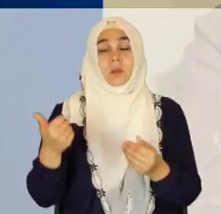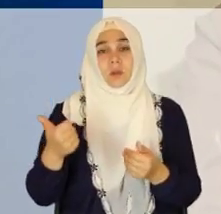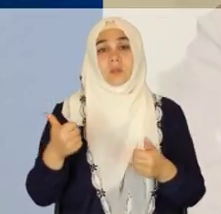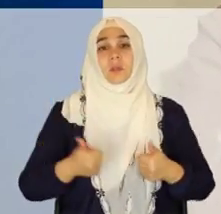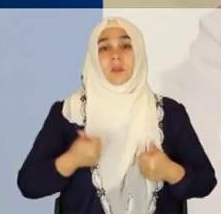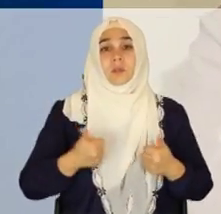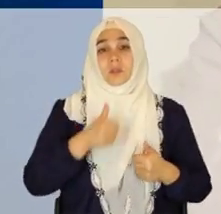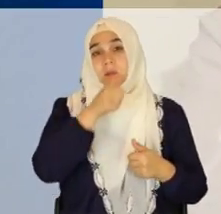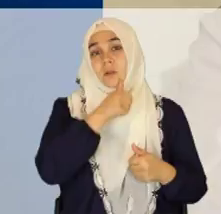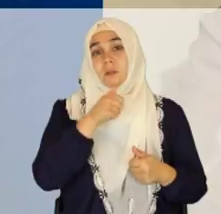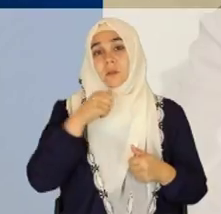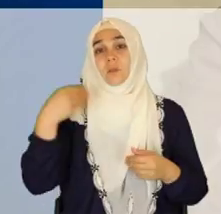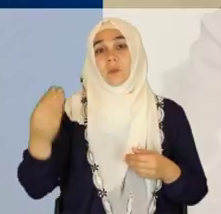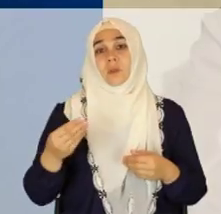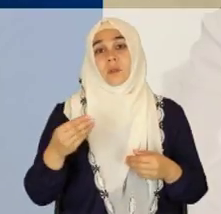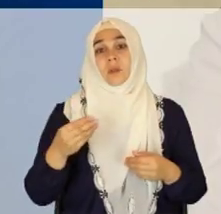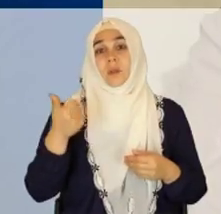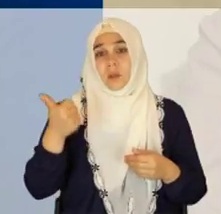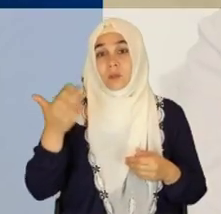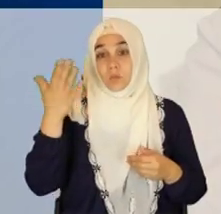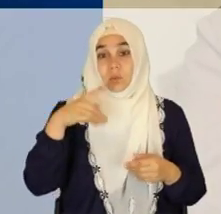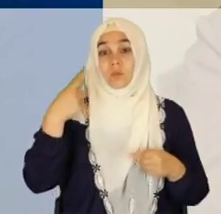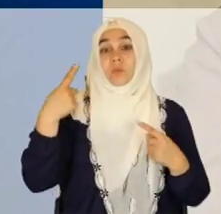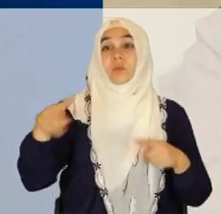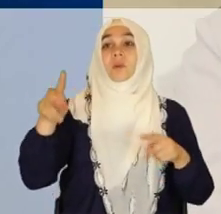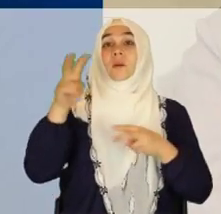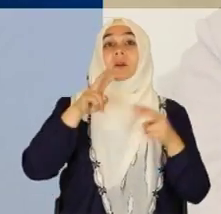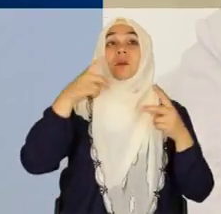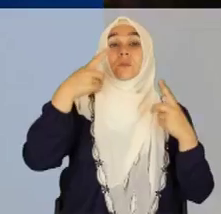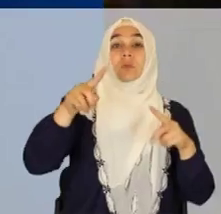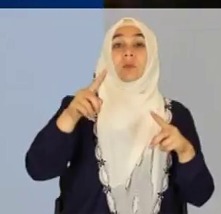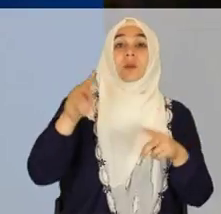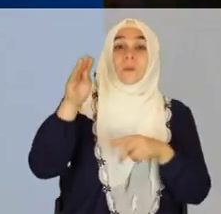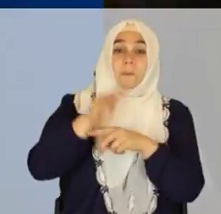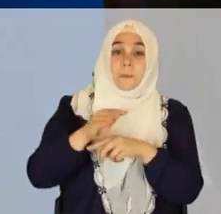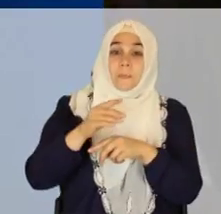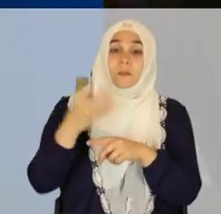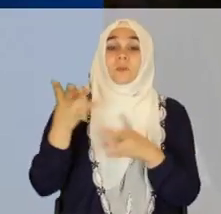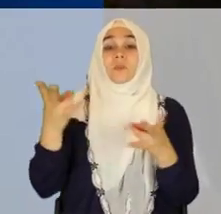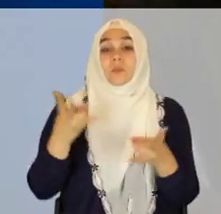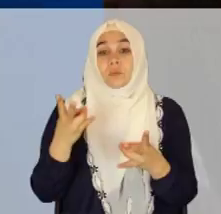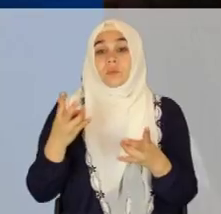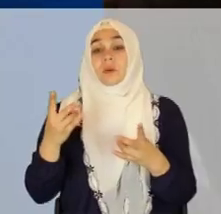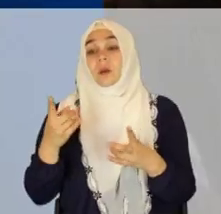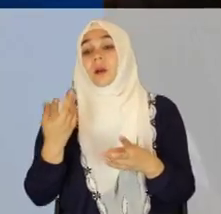Iloji bo'lsa bildirmay kelish kerak. Savol yaxshi bo'ldi, men yana avvalgi narsaga qo'shimcha qiladigan bo'ldim.